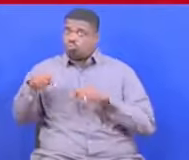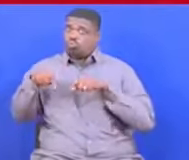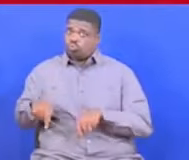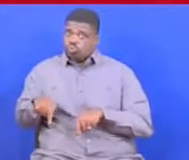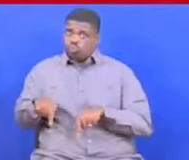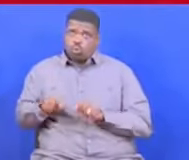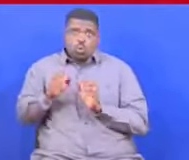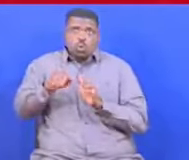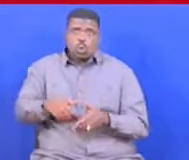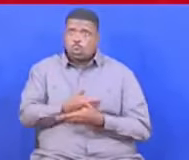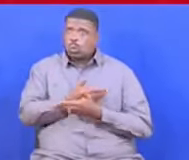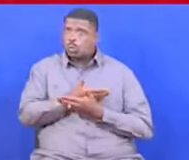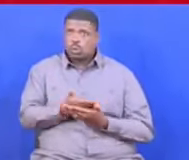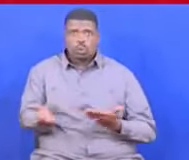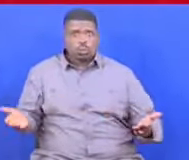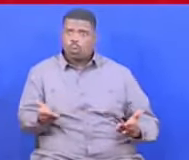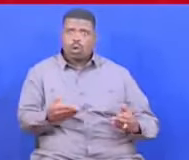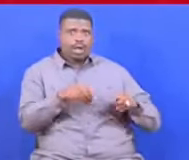kutokuwa